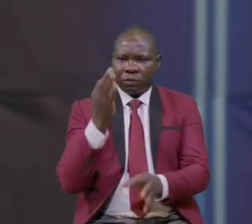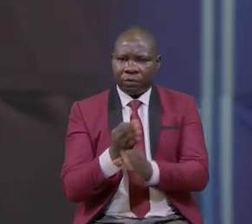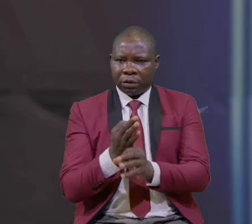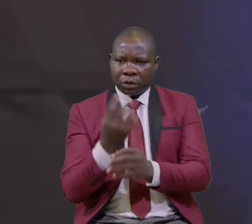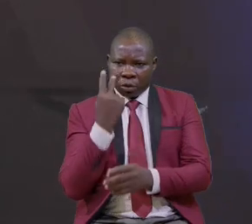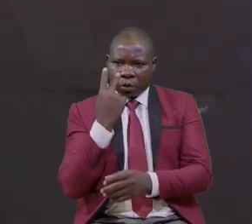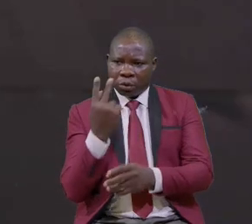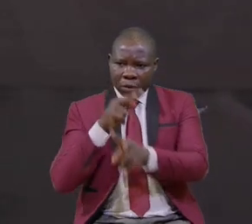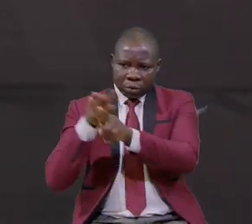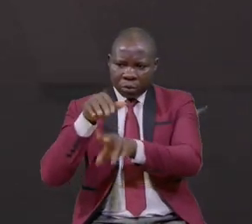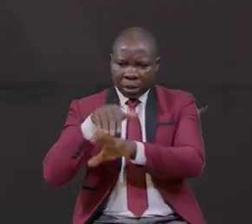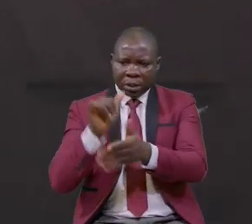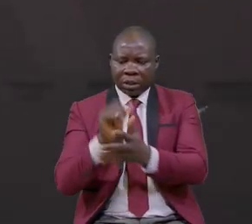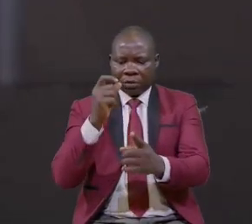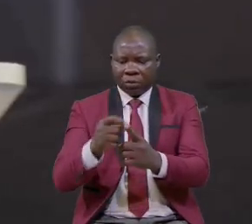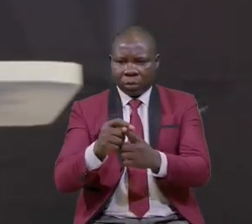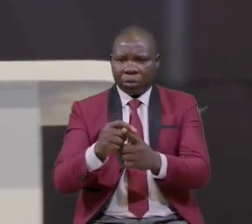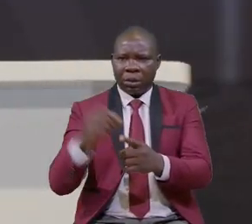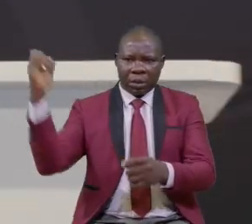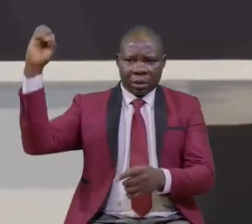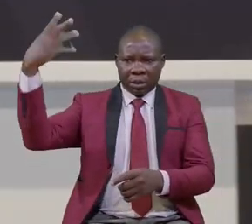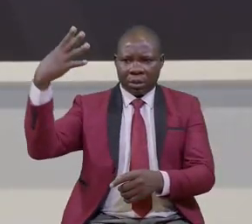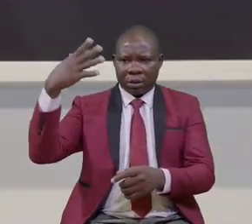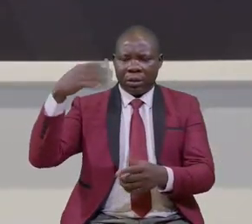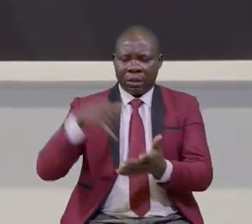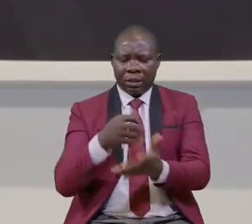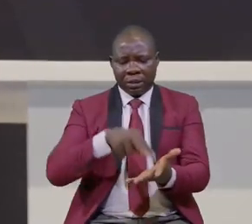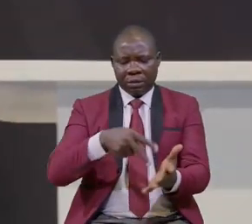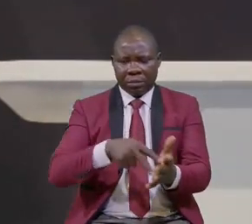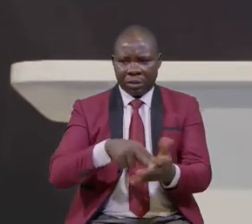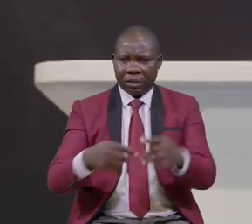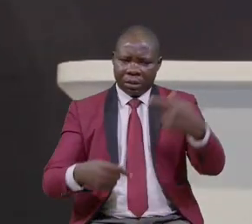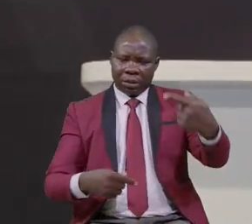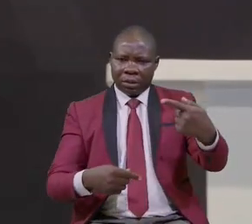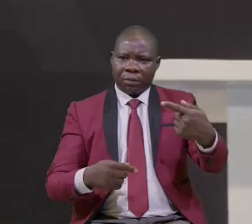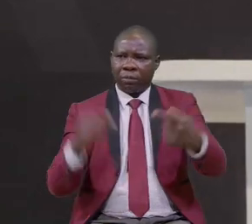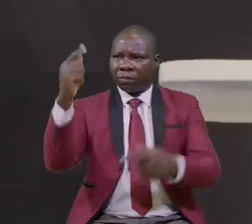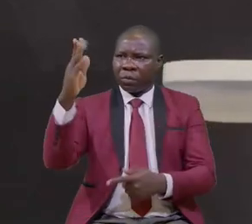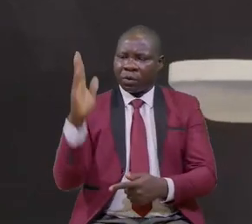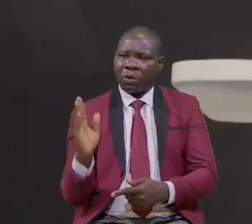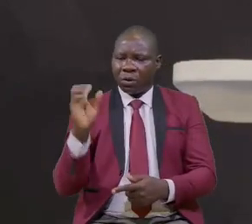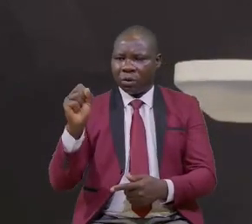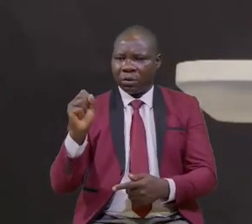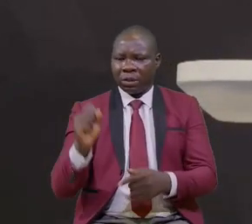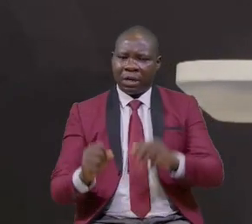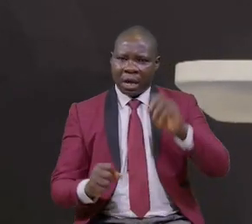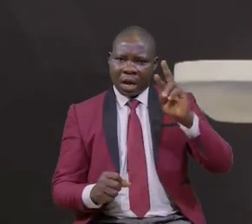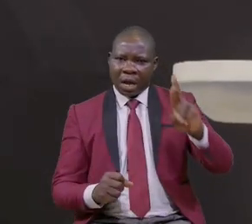mot grâce. Ce mot grâce veut dire la rédemption de Dieu aux dépens de